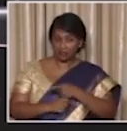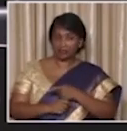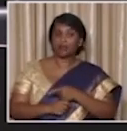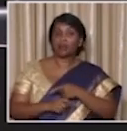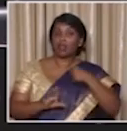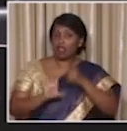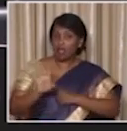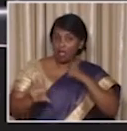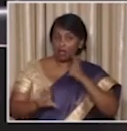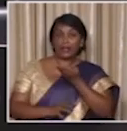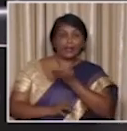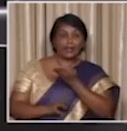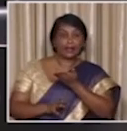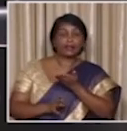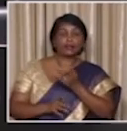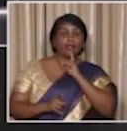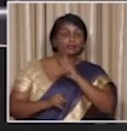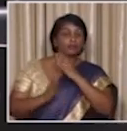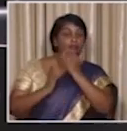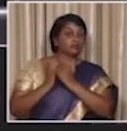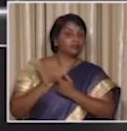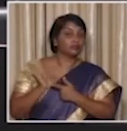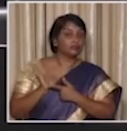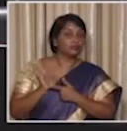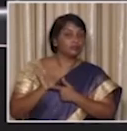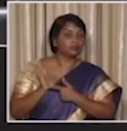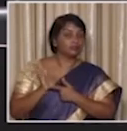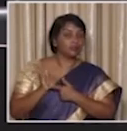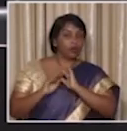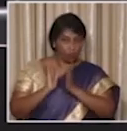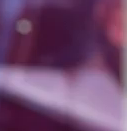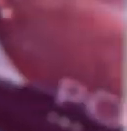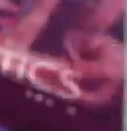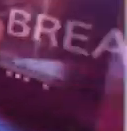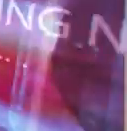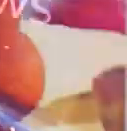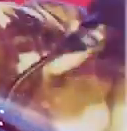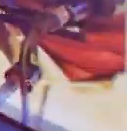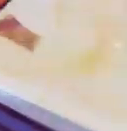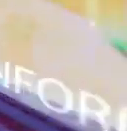මේ අවුරුද්දේ ඇතුළත ඉල්ලලා තියෙන ඉල්ලීම් ටික මේ ලබා දීලා තියෙන දේවල් ටික දන්නවද තමුන්නාංශ